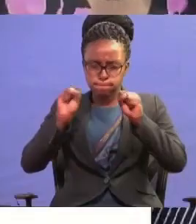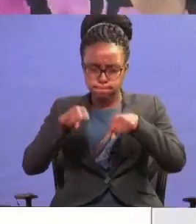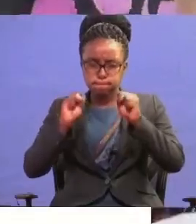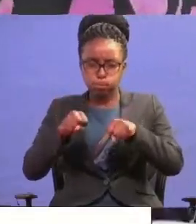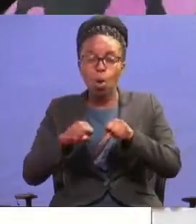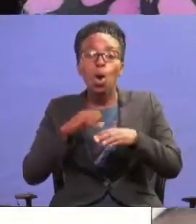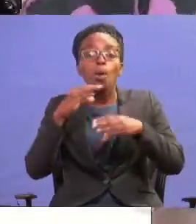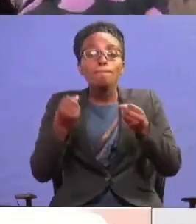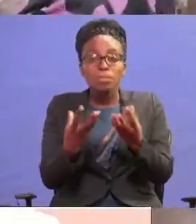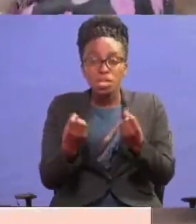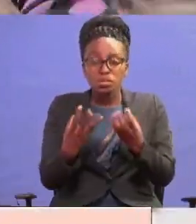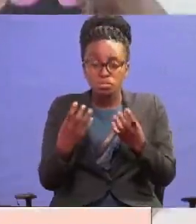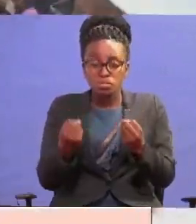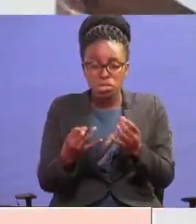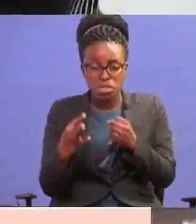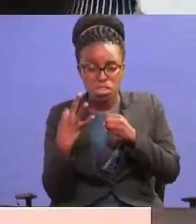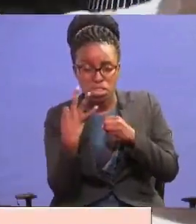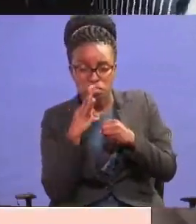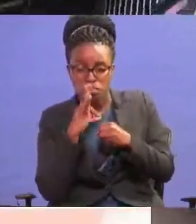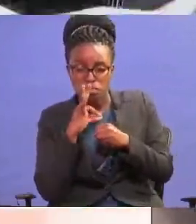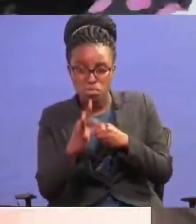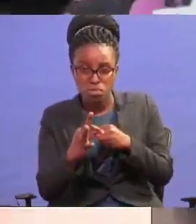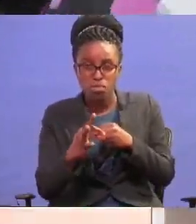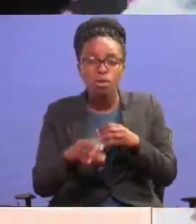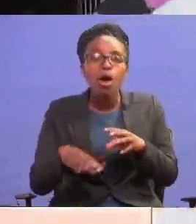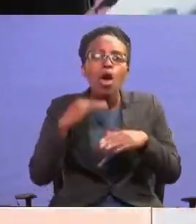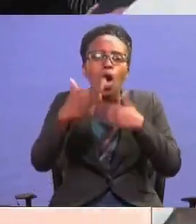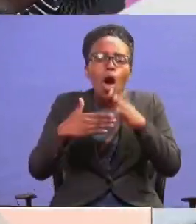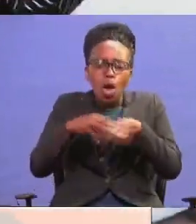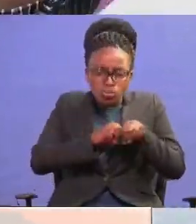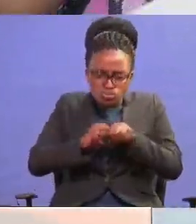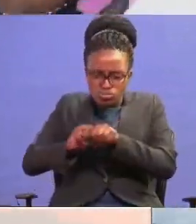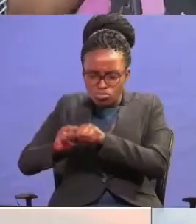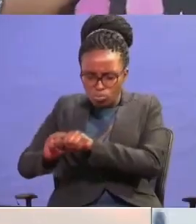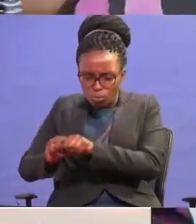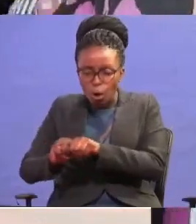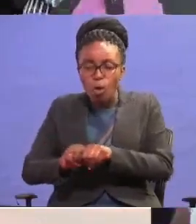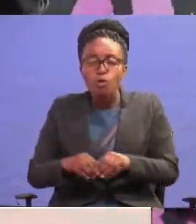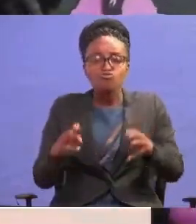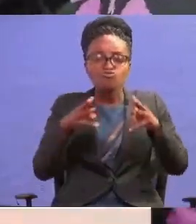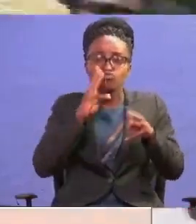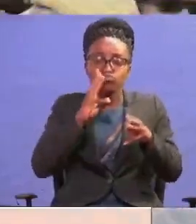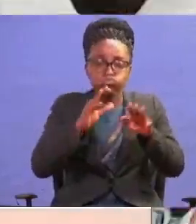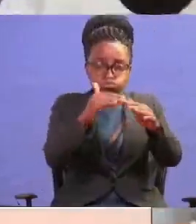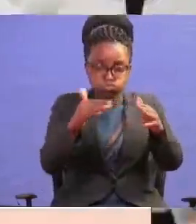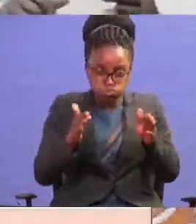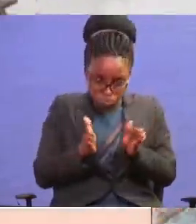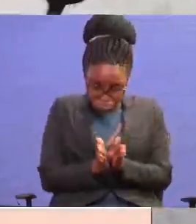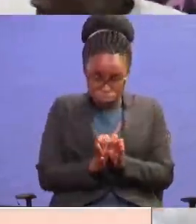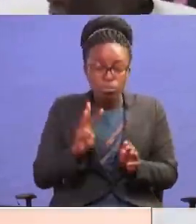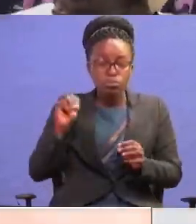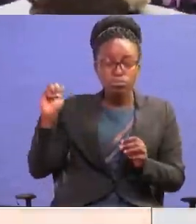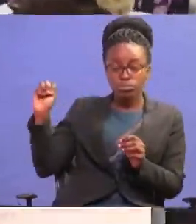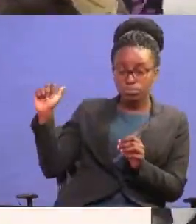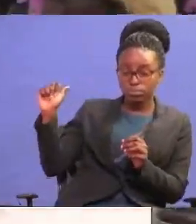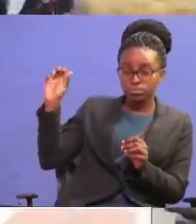amebainisha kuwa zaidi ya familia 300 zimelazimika kuhama makao kutokana na mafuriko ya bwawa la Masinga. Gavana Mbarire amewataka